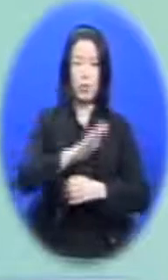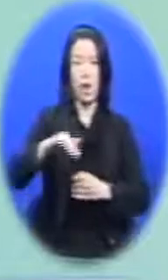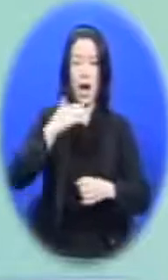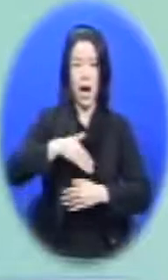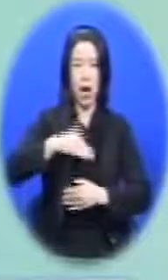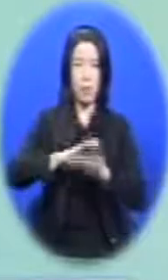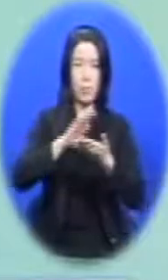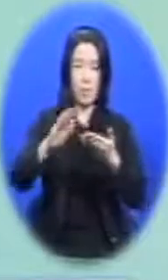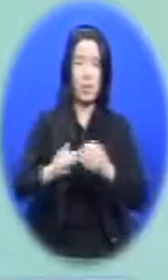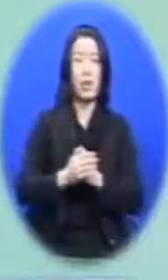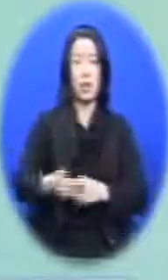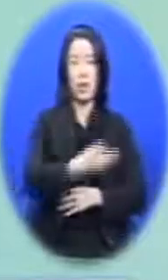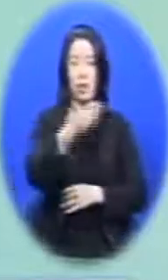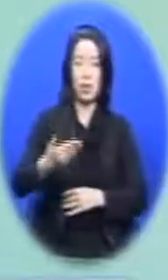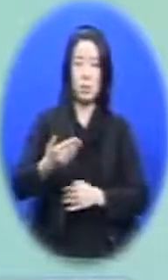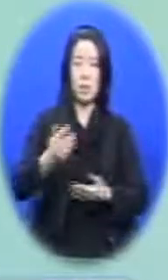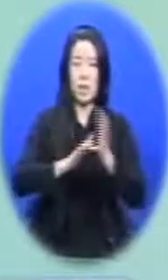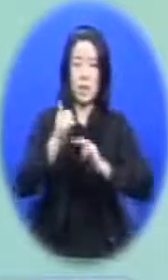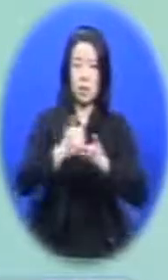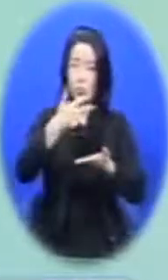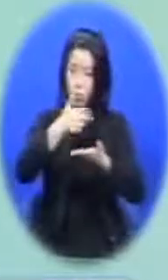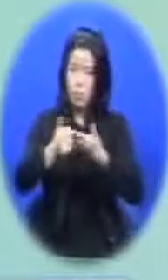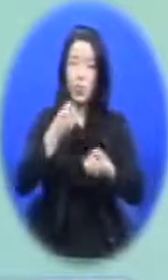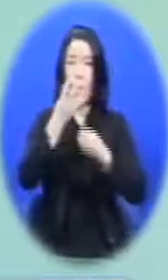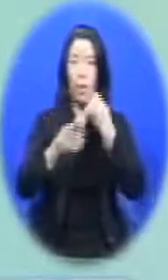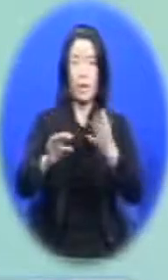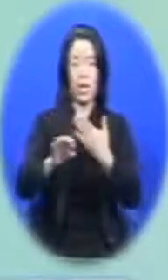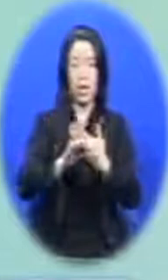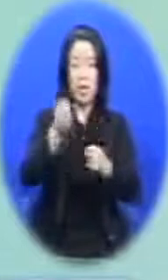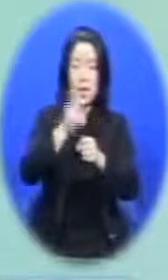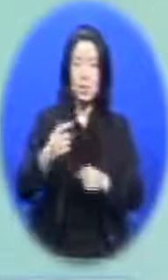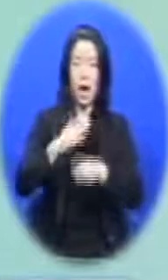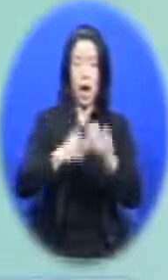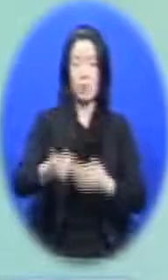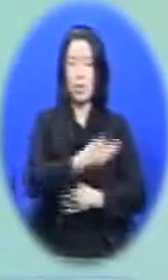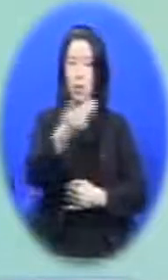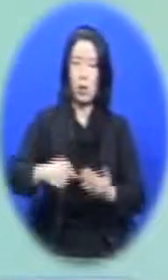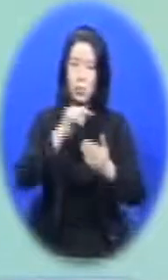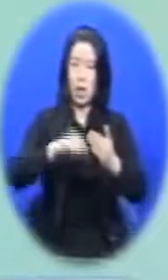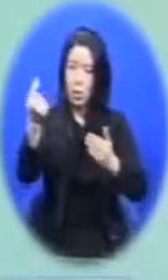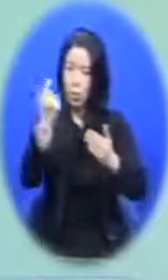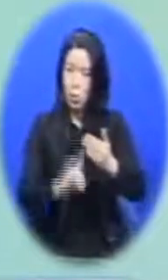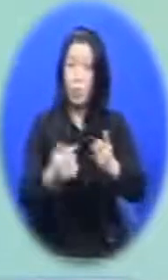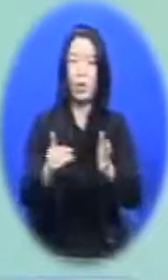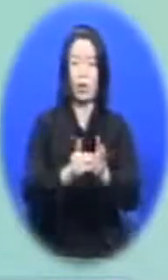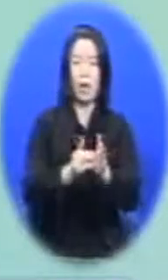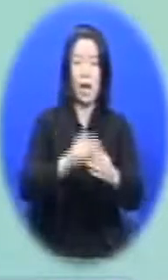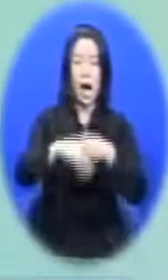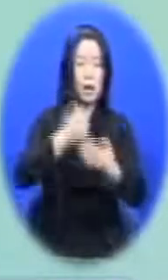압니다. 여러분이 예수님을 주님이라고 고백하면 이미 하나님은 여러분 안에 들어오신 거예요.